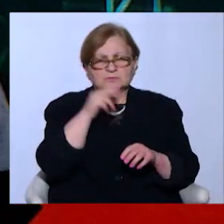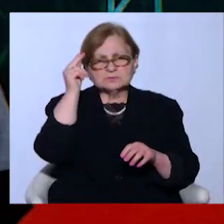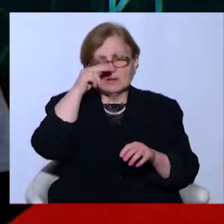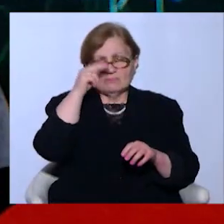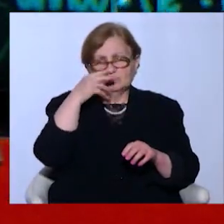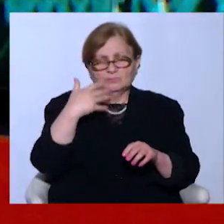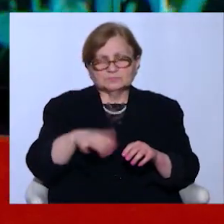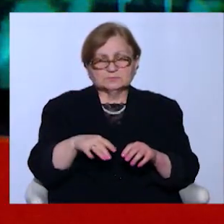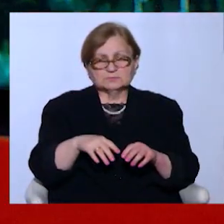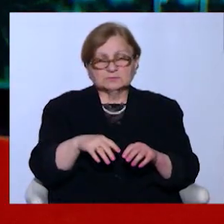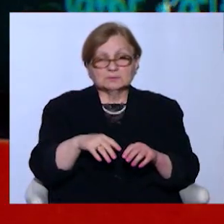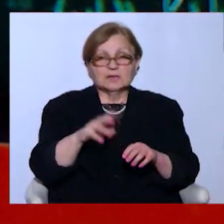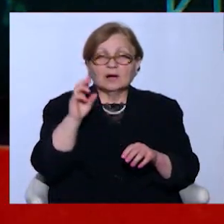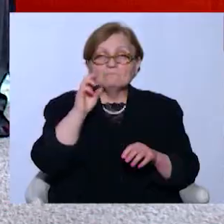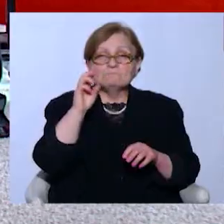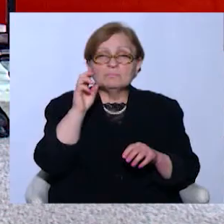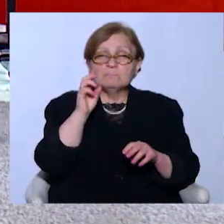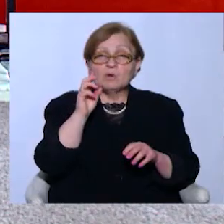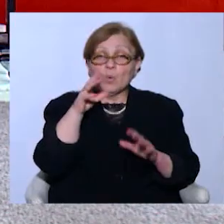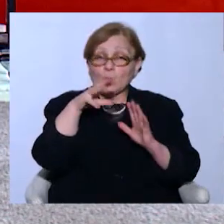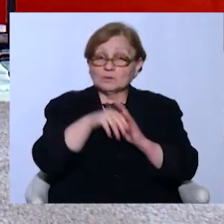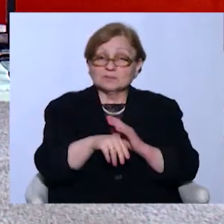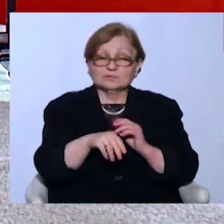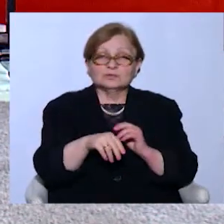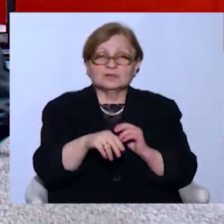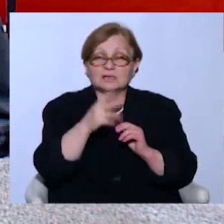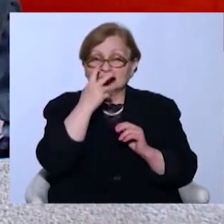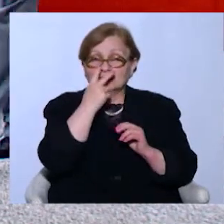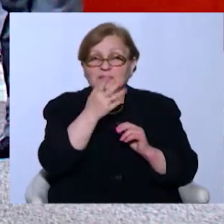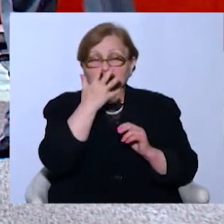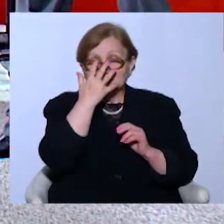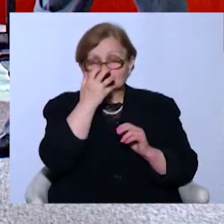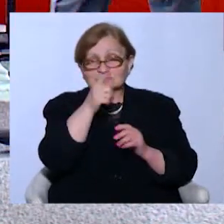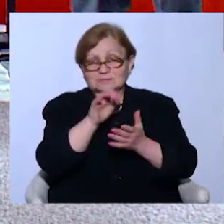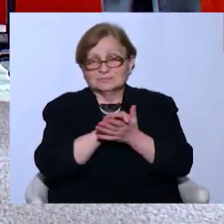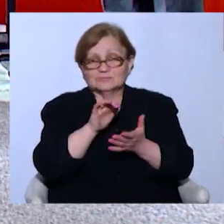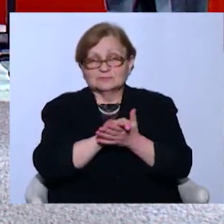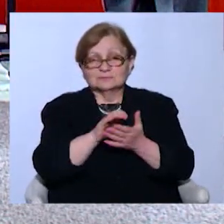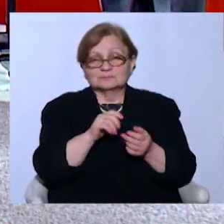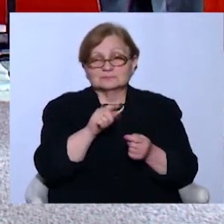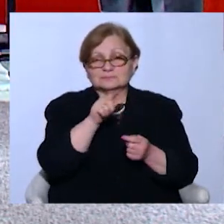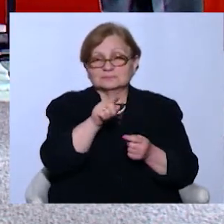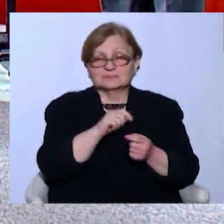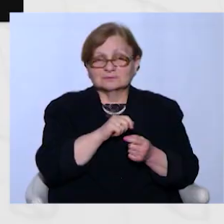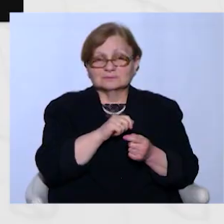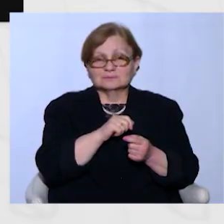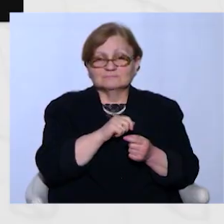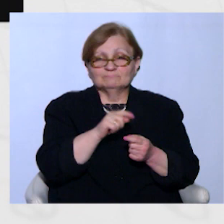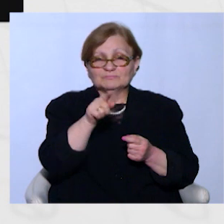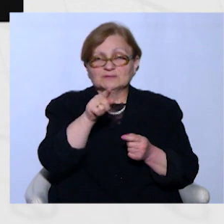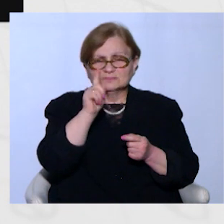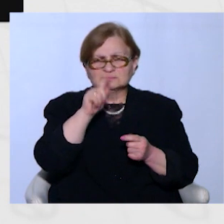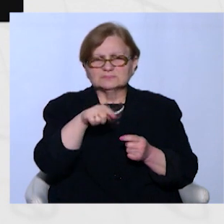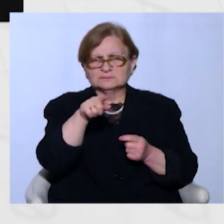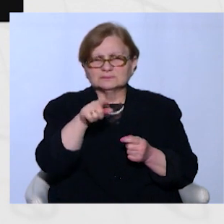სწავლობდით ბიოლოგიაში. აი ვანახოთ ეს სურათი, ალბათ იცნობთ აი ამ ნივთს.